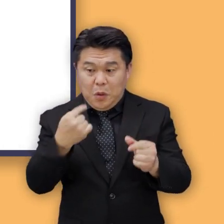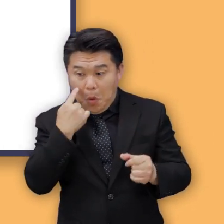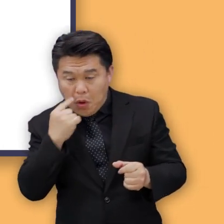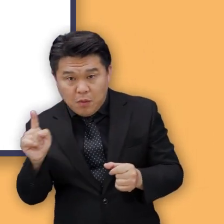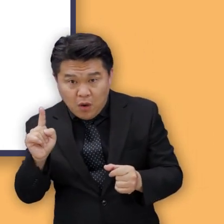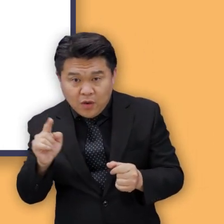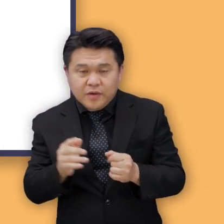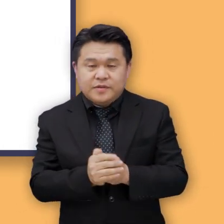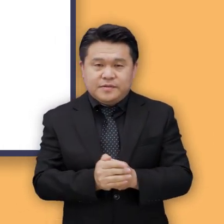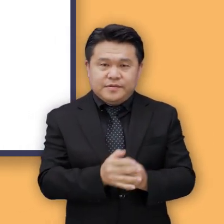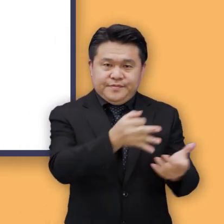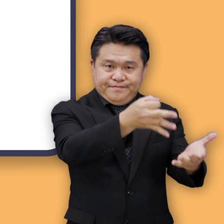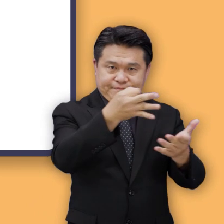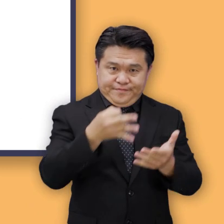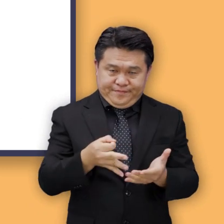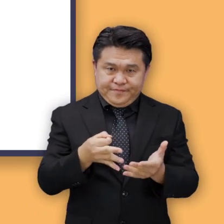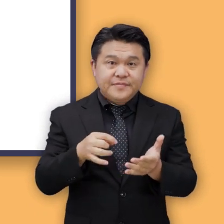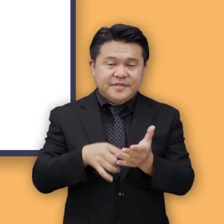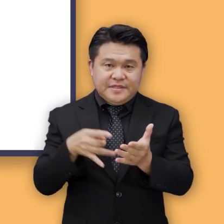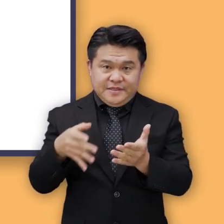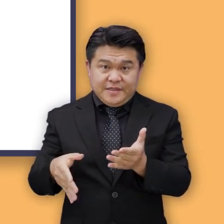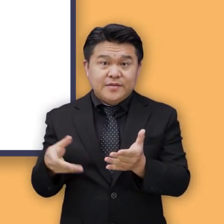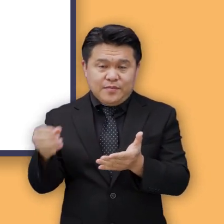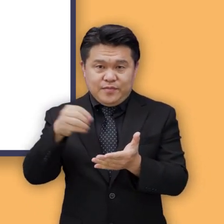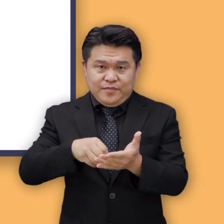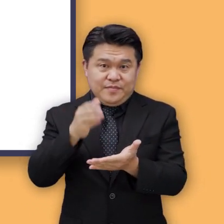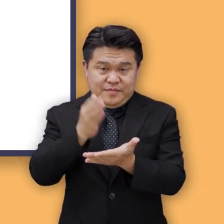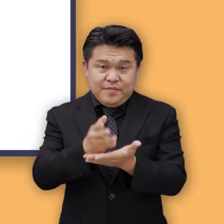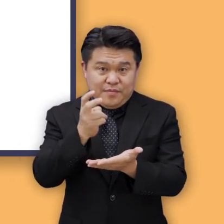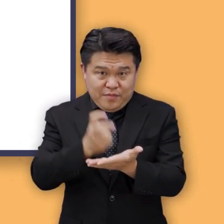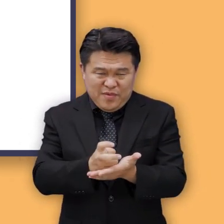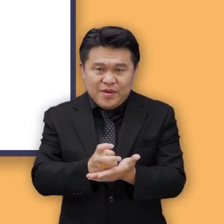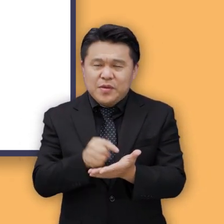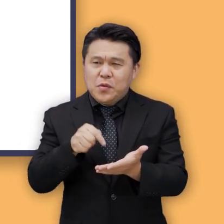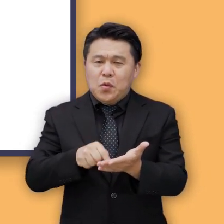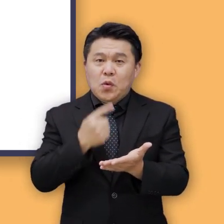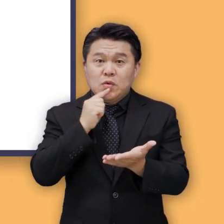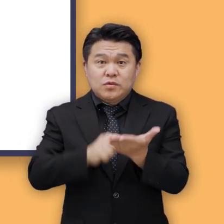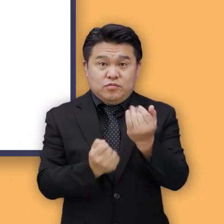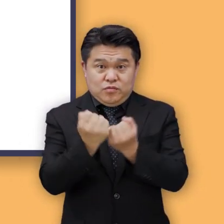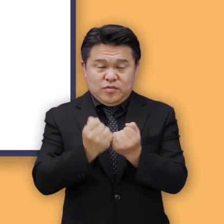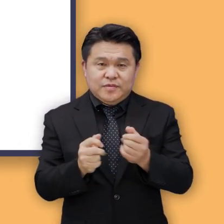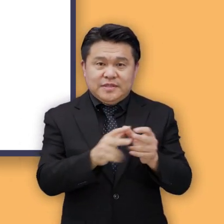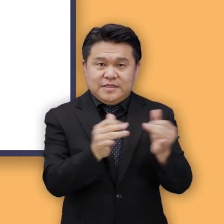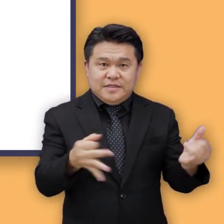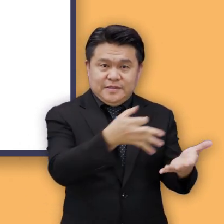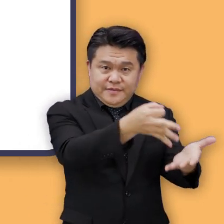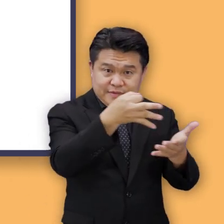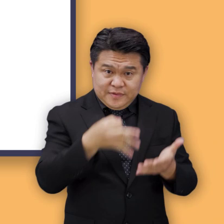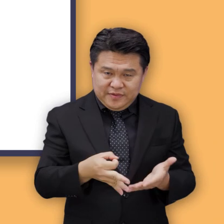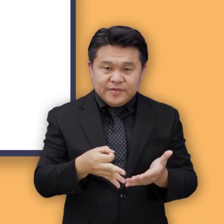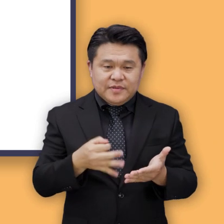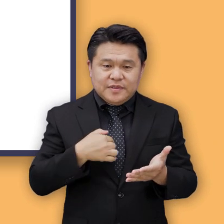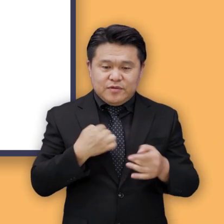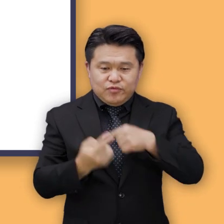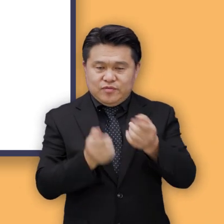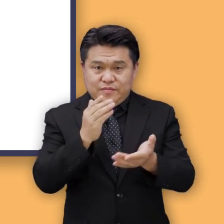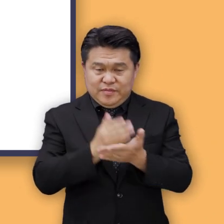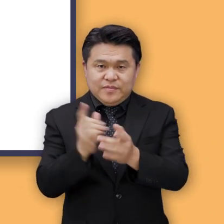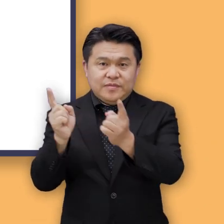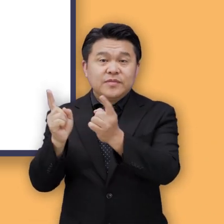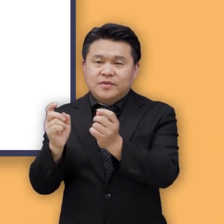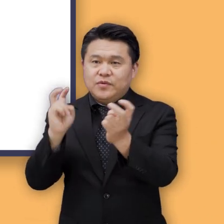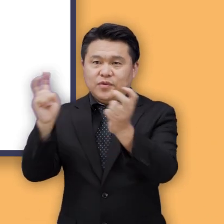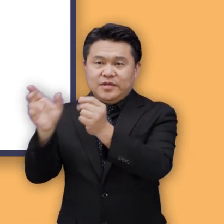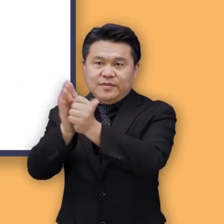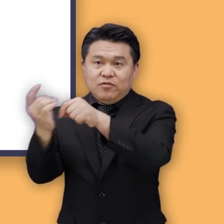하나가 증여세 과세가액 불산입 제도입니다. 간단히 표현하면 장애인이 증여받고 신탁한 재산에 대해